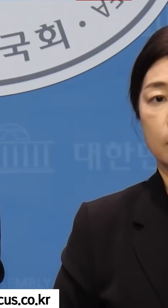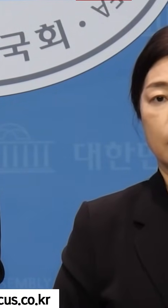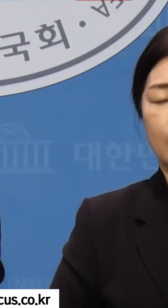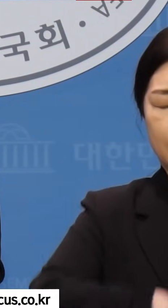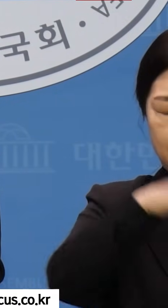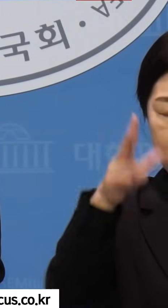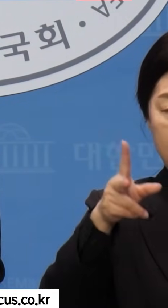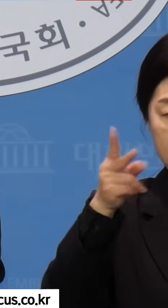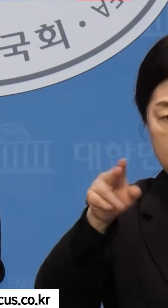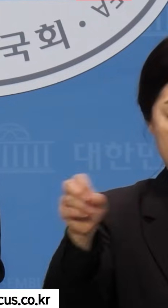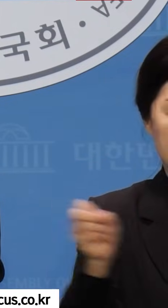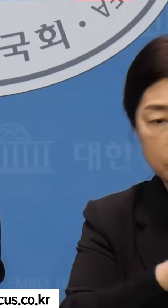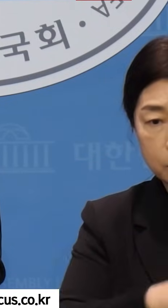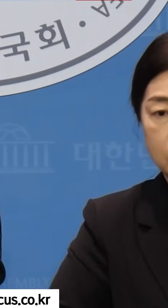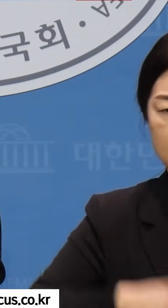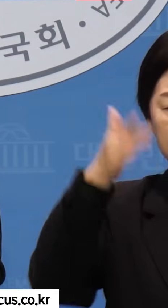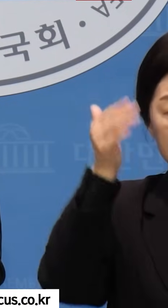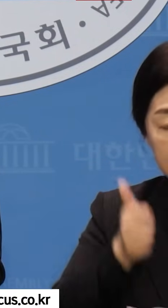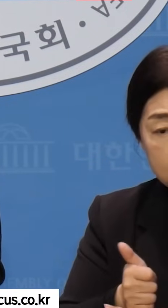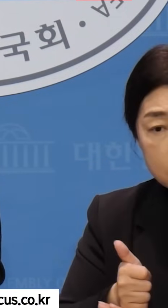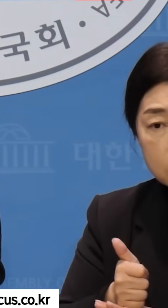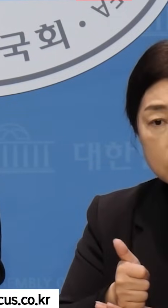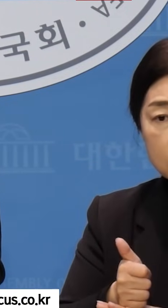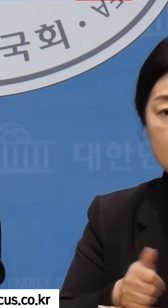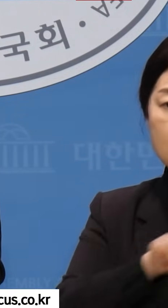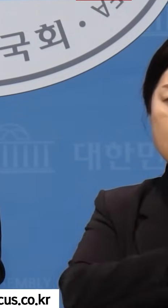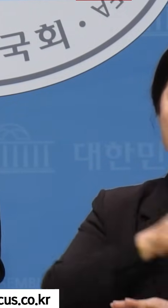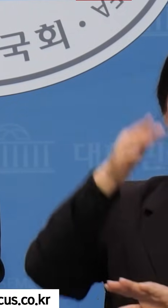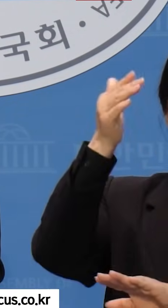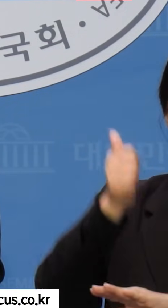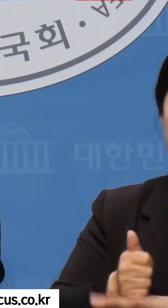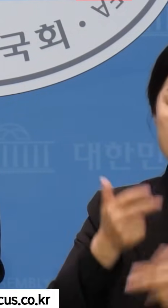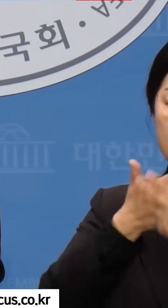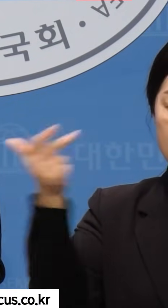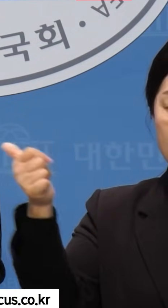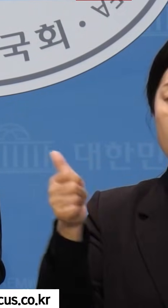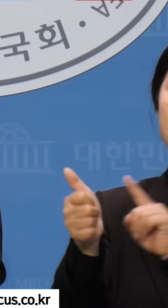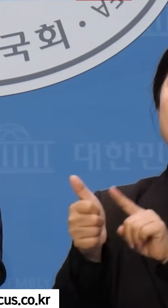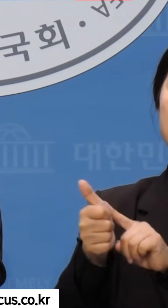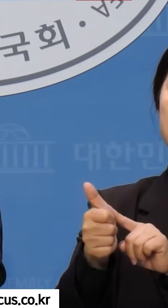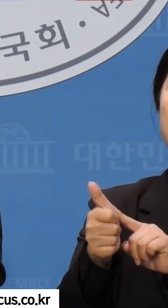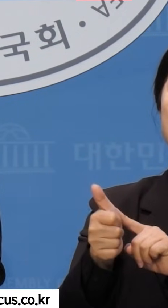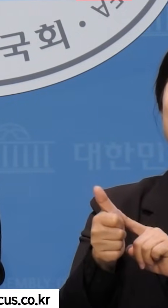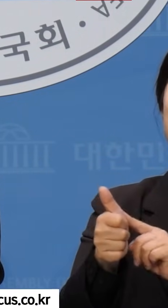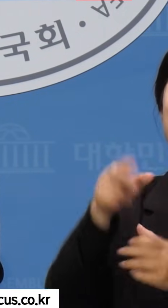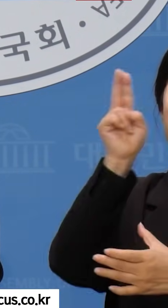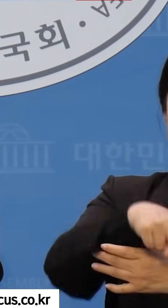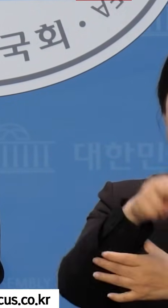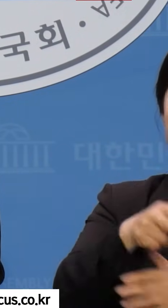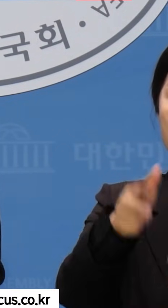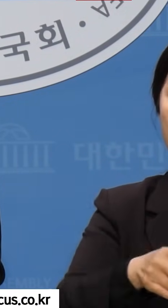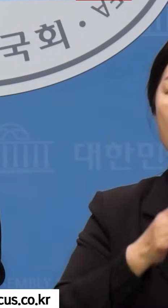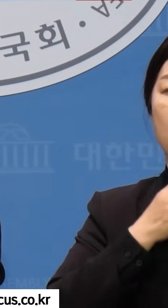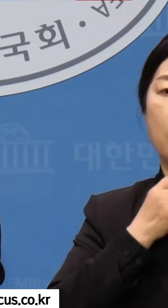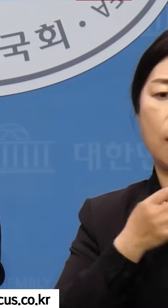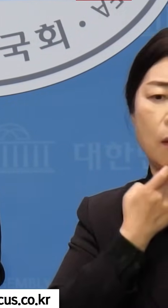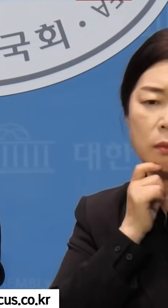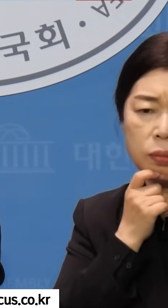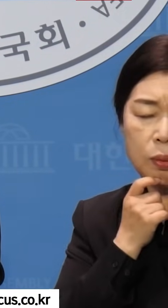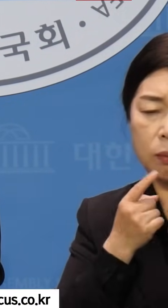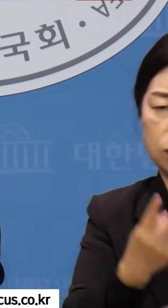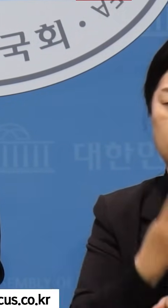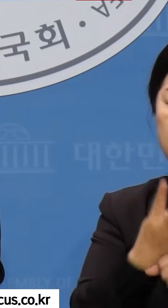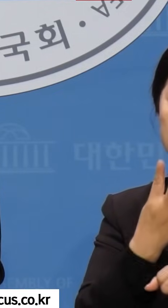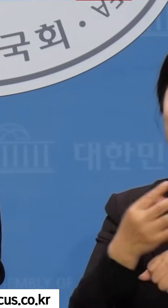빼고 맨 나중 부분인 이재명 성남시장의 인허가 사안만 가지고 지금 몇